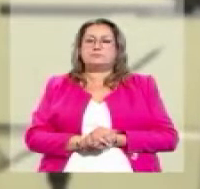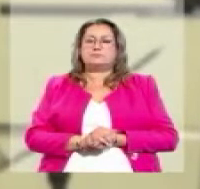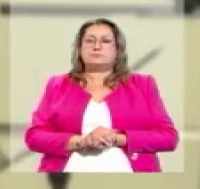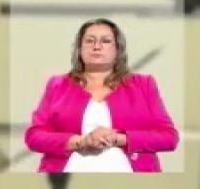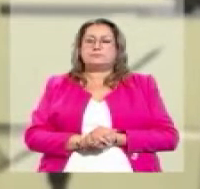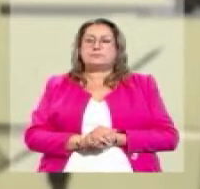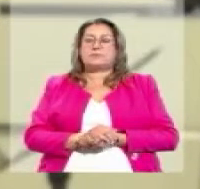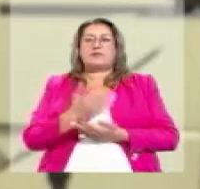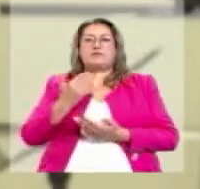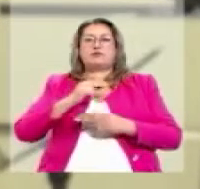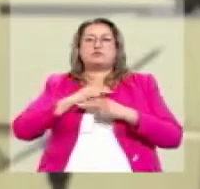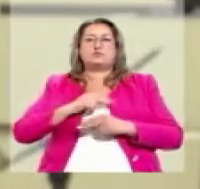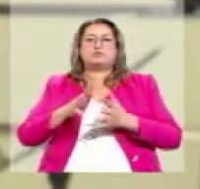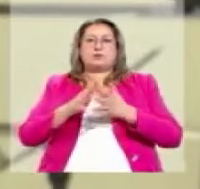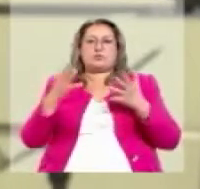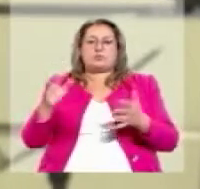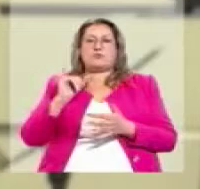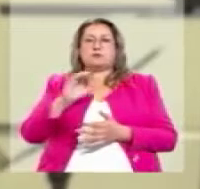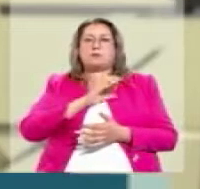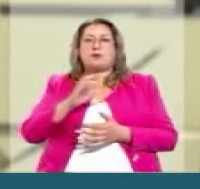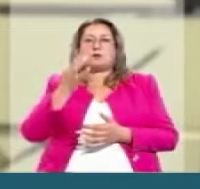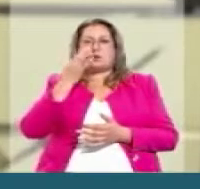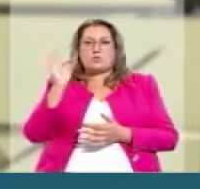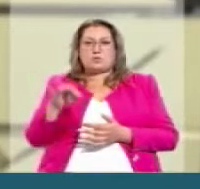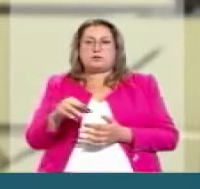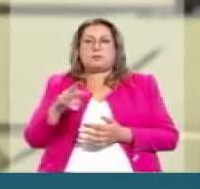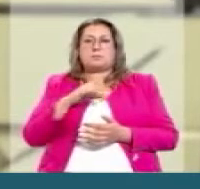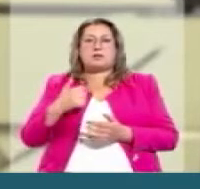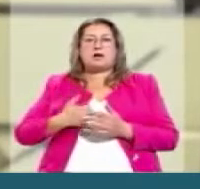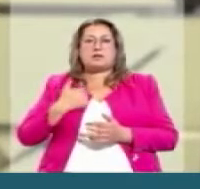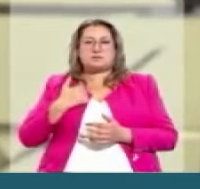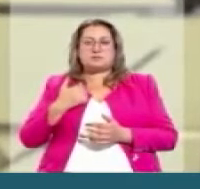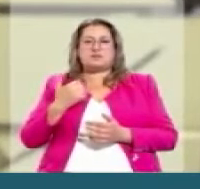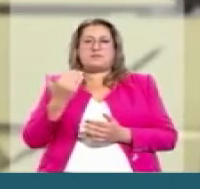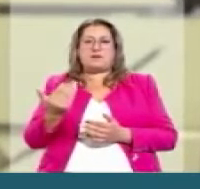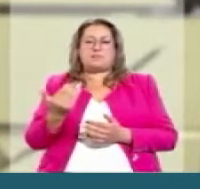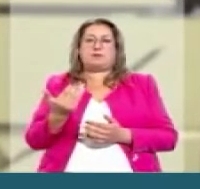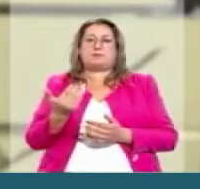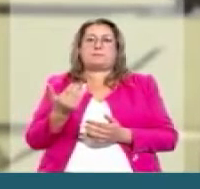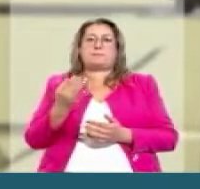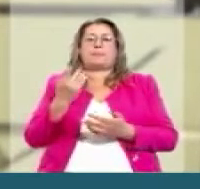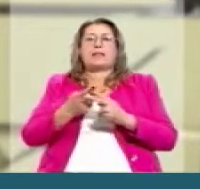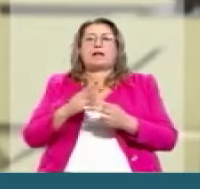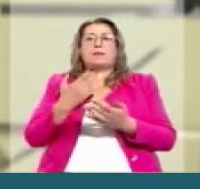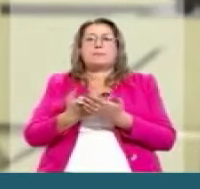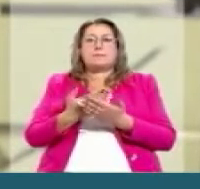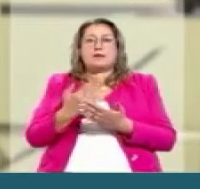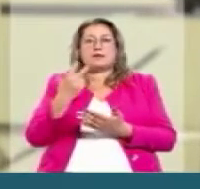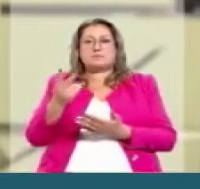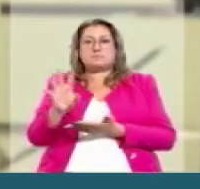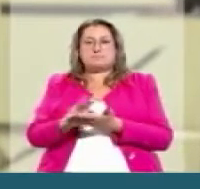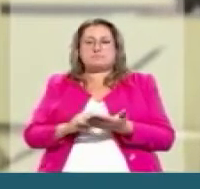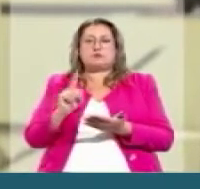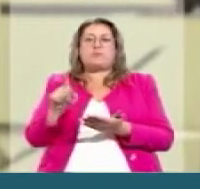Сіздердің еңбектеріңіз зор, тәжірибелеріңіз мол. Біз өздеріңізді мақтан тұтамыз. Әрі ел үшін жасаған игі істеріңізді үлгі